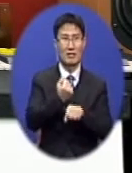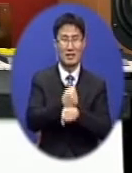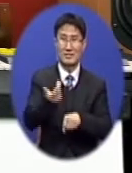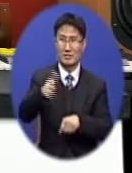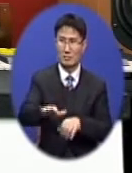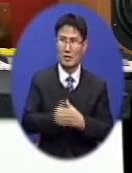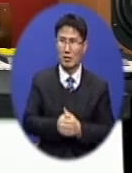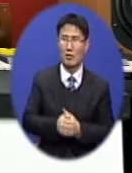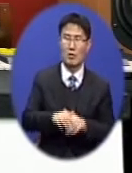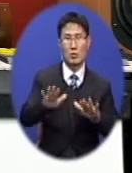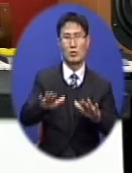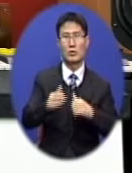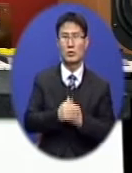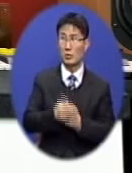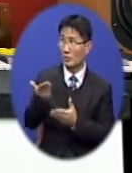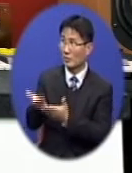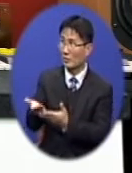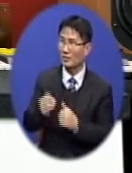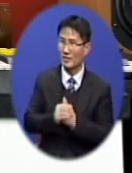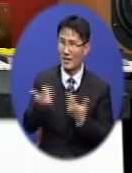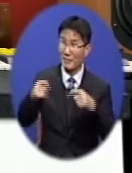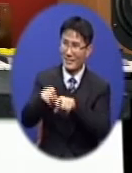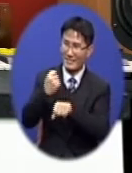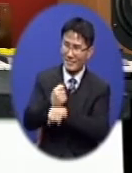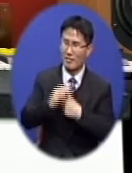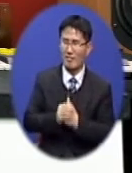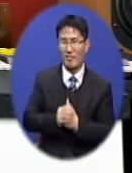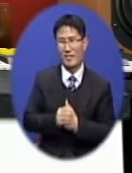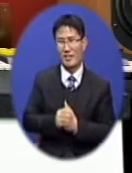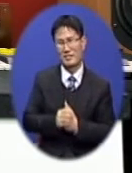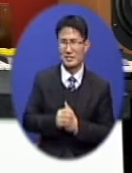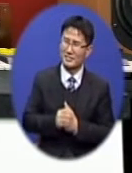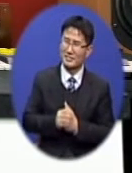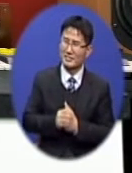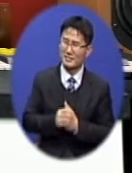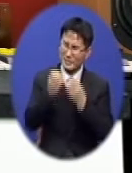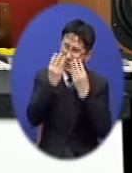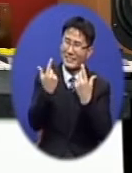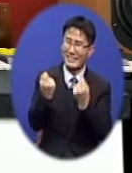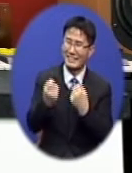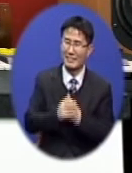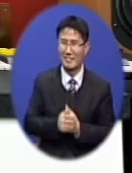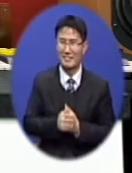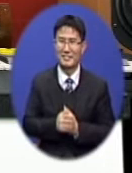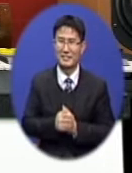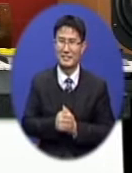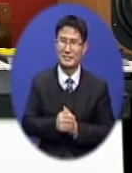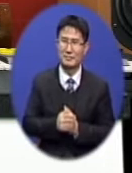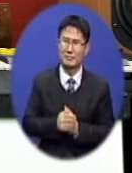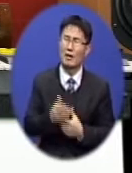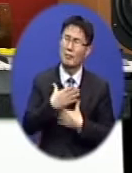건데요 네, 네 오늘 또 성봉수습이라 하니까 네. 굉장히 또 긴 아니 색달라요 네 그리고 아주